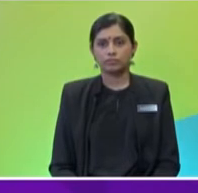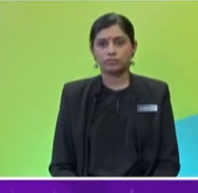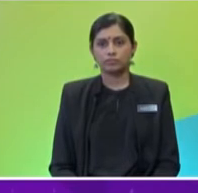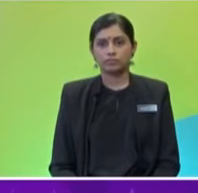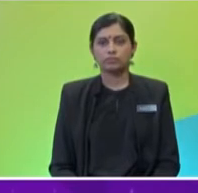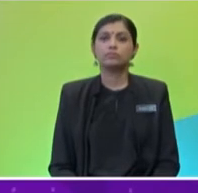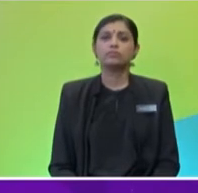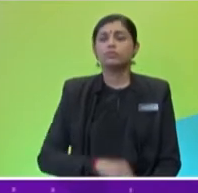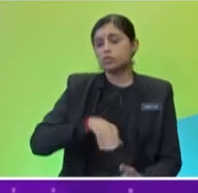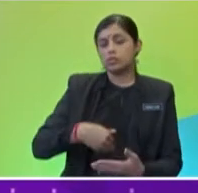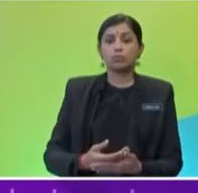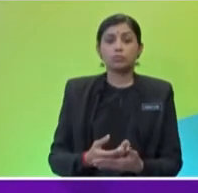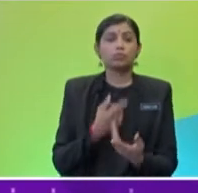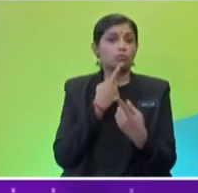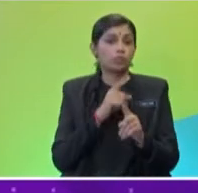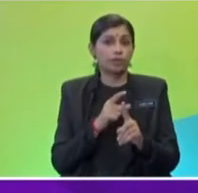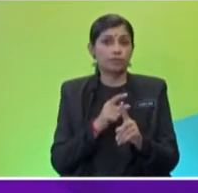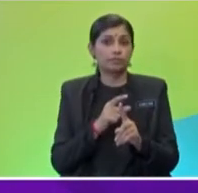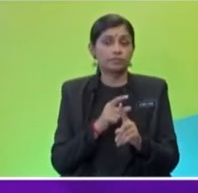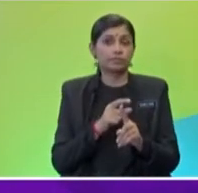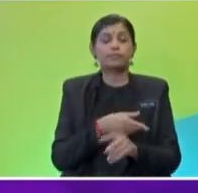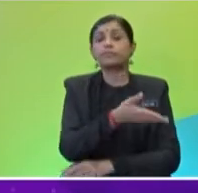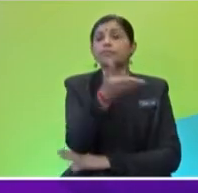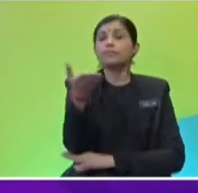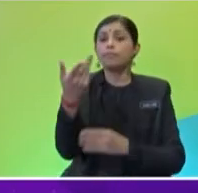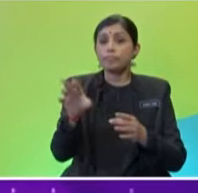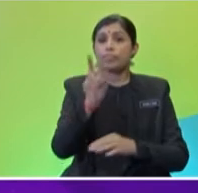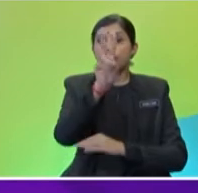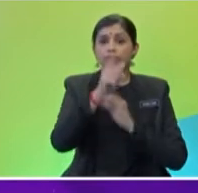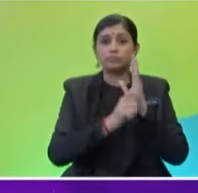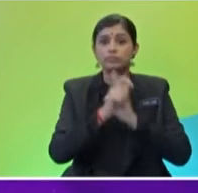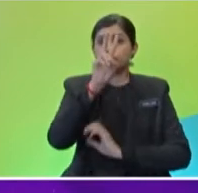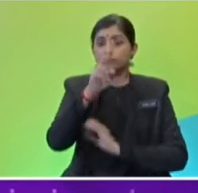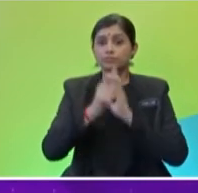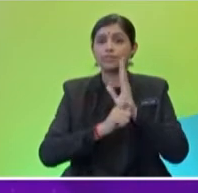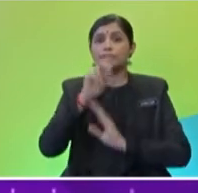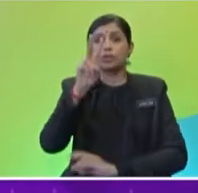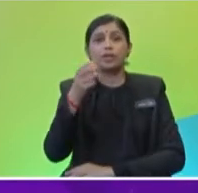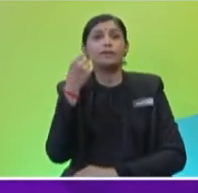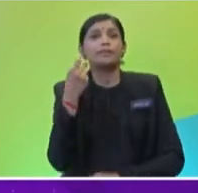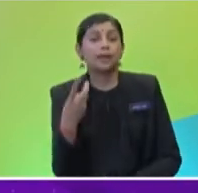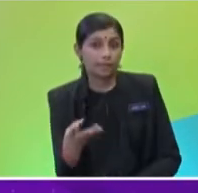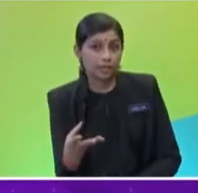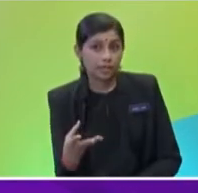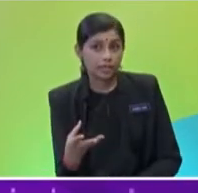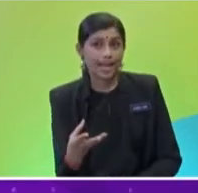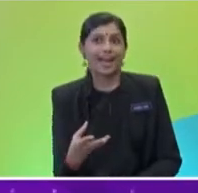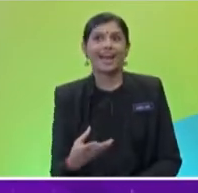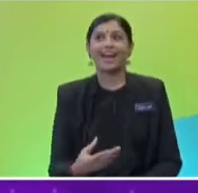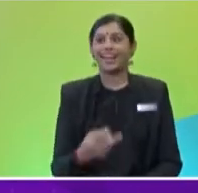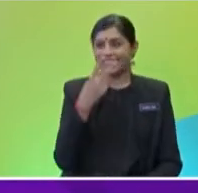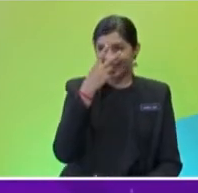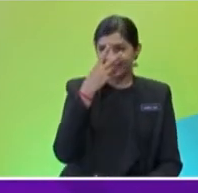Cikgu nak tengok semua jawapan. Boleh? Silakan okay. Jawab masing-masing. 1, 2, 3. Dalam teran